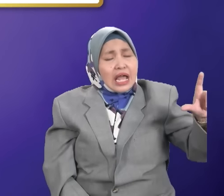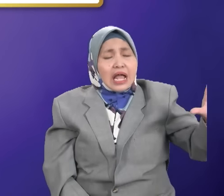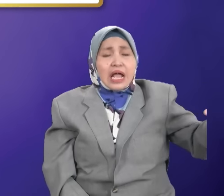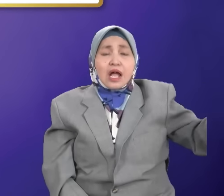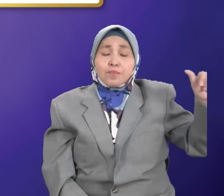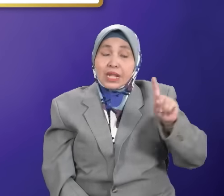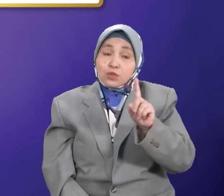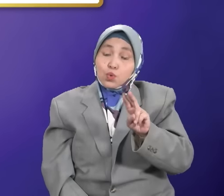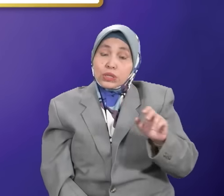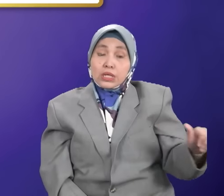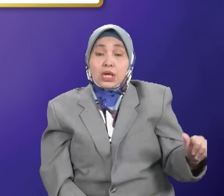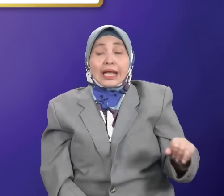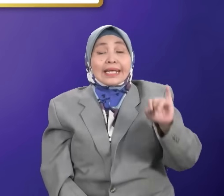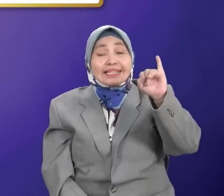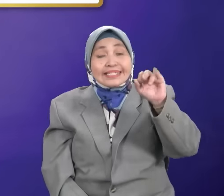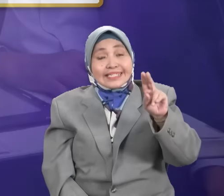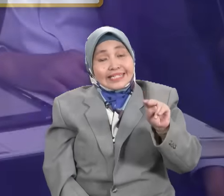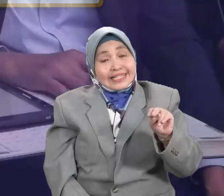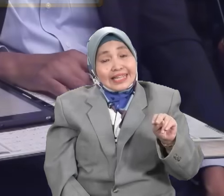1 2 3